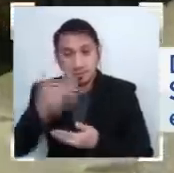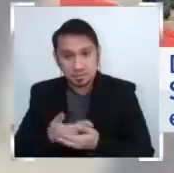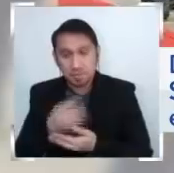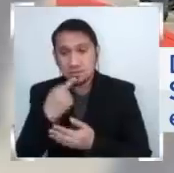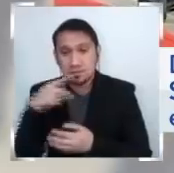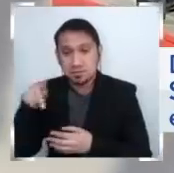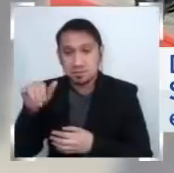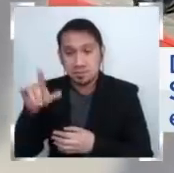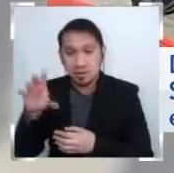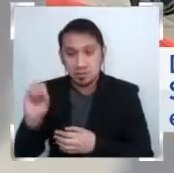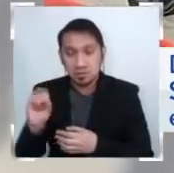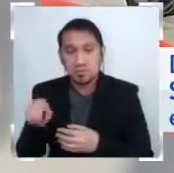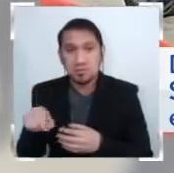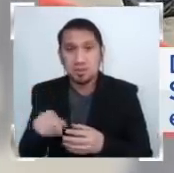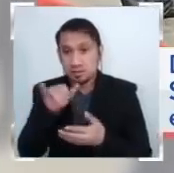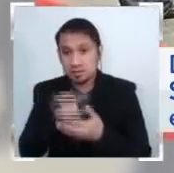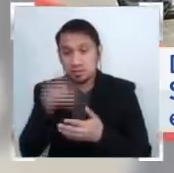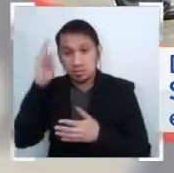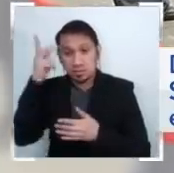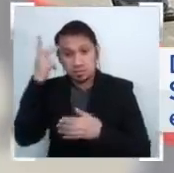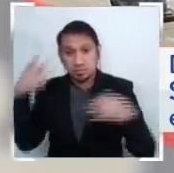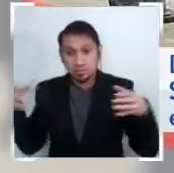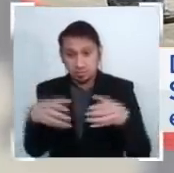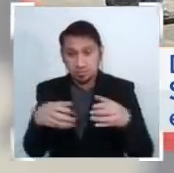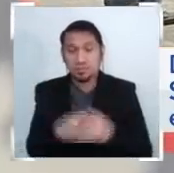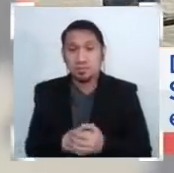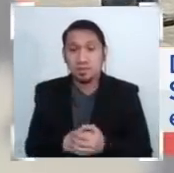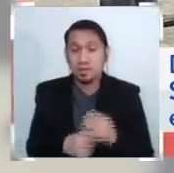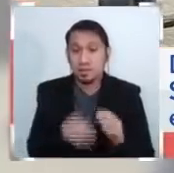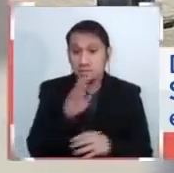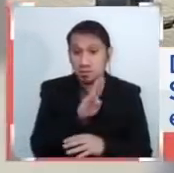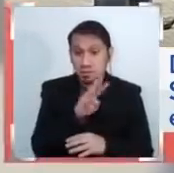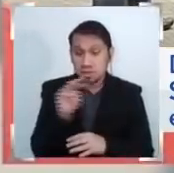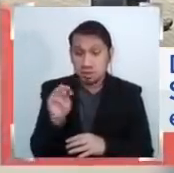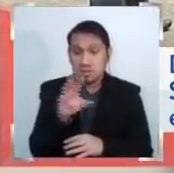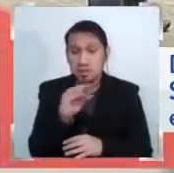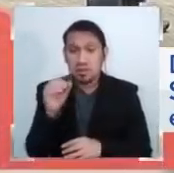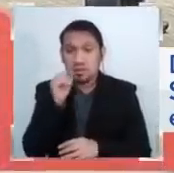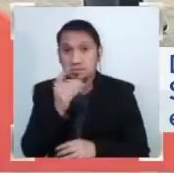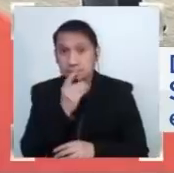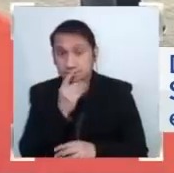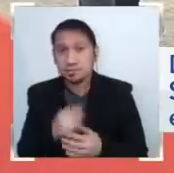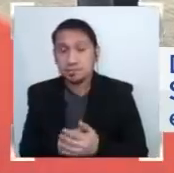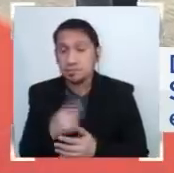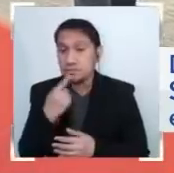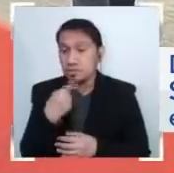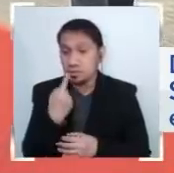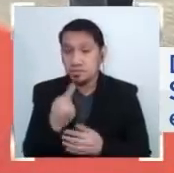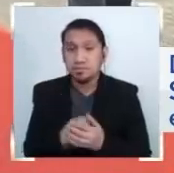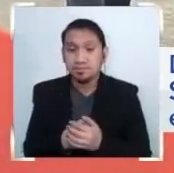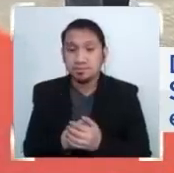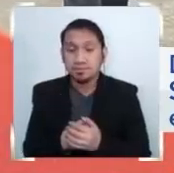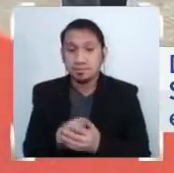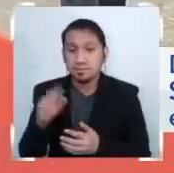Duterte. Makikitang kasama ng tambalang BBM Sara ang isa pang presidential son na si Davao City Vice Mayor Baste